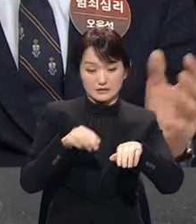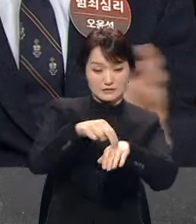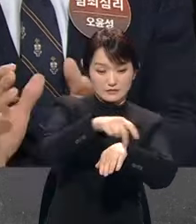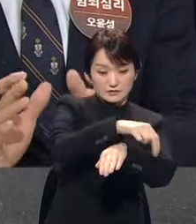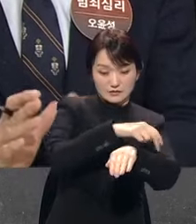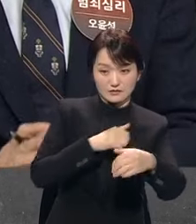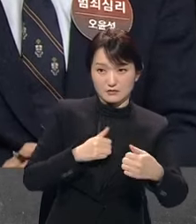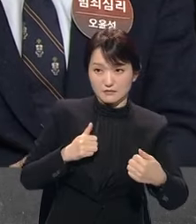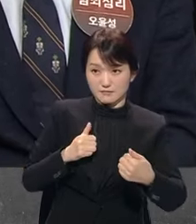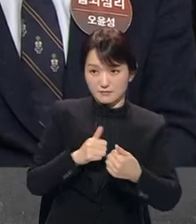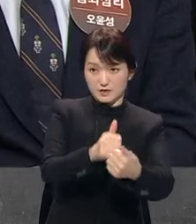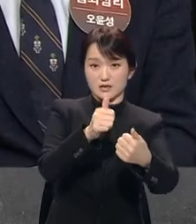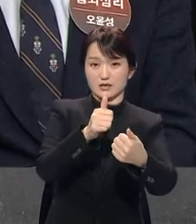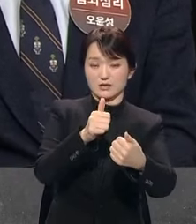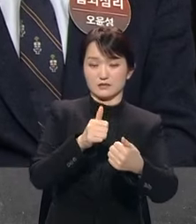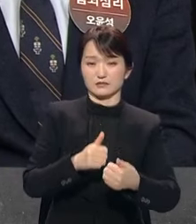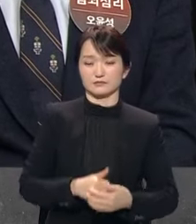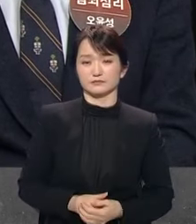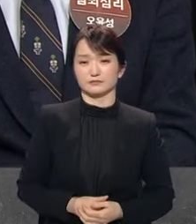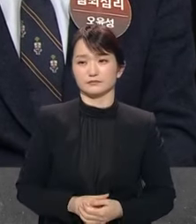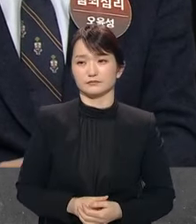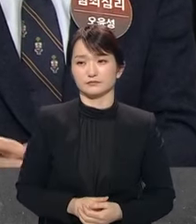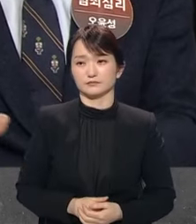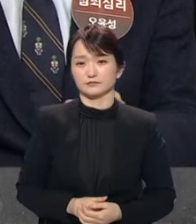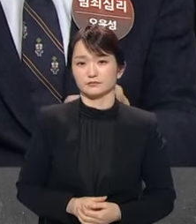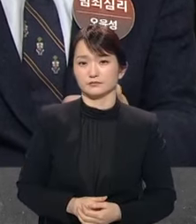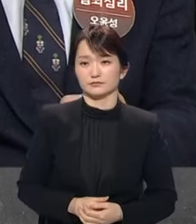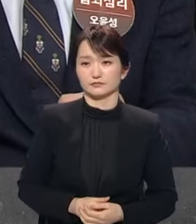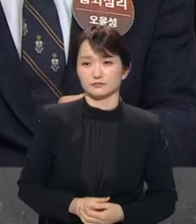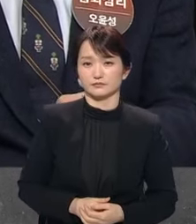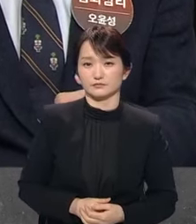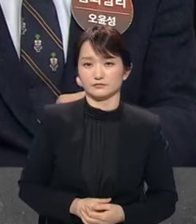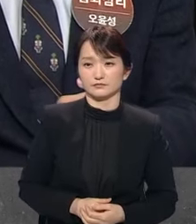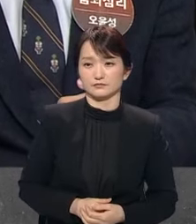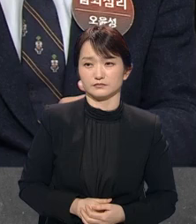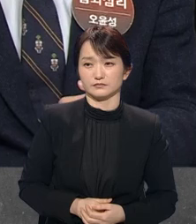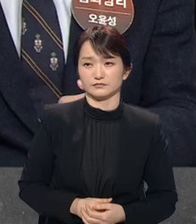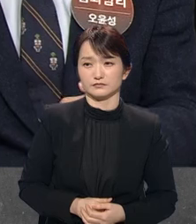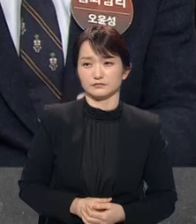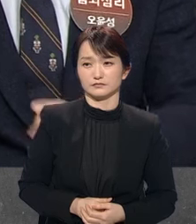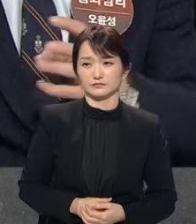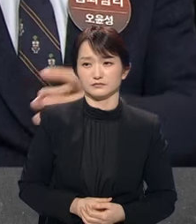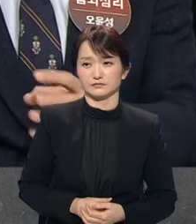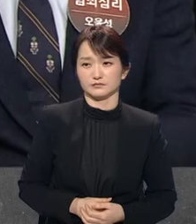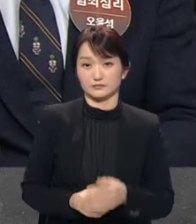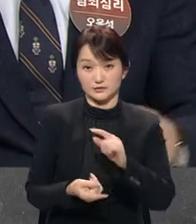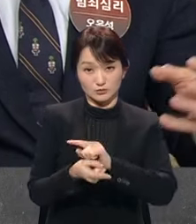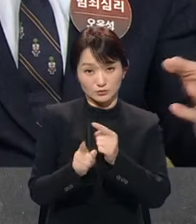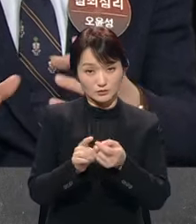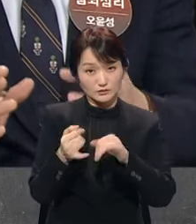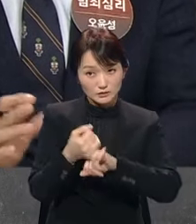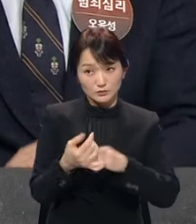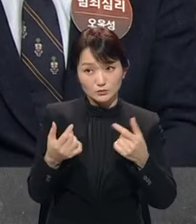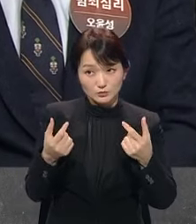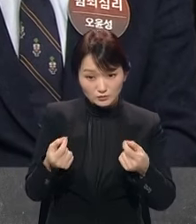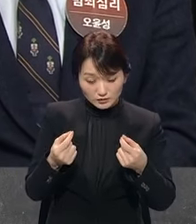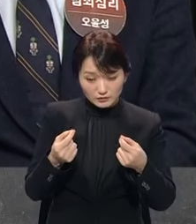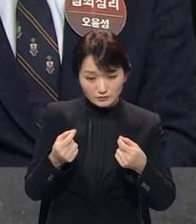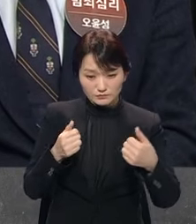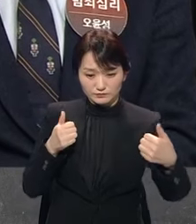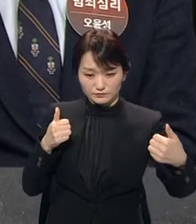벌써 배치기를 하죠. 그 둘이가 또 이렇게 뭐 이렇게 서로가 약속이라 한 듯이 둘이 똑같이 이렇게 배를